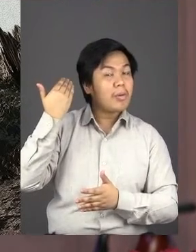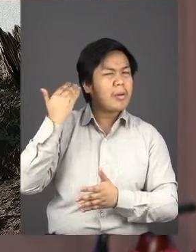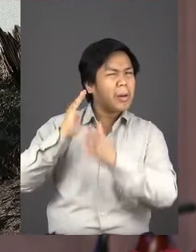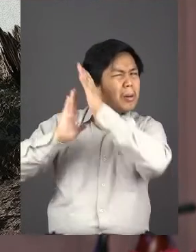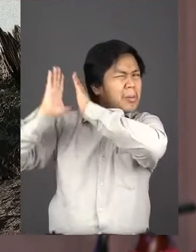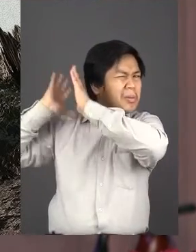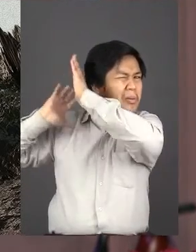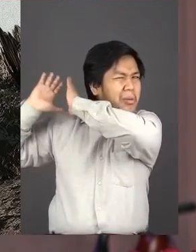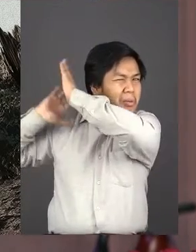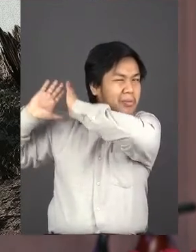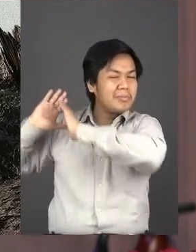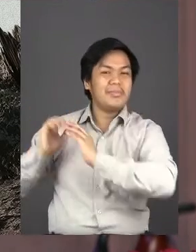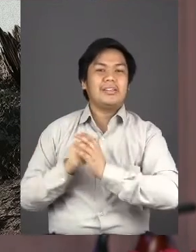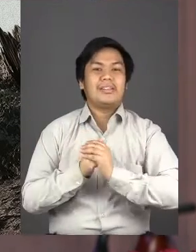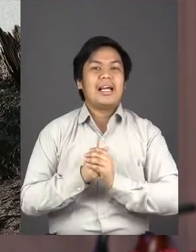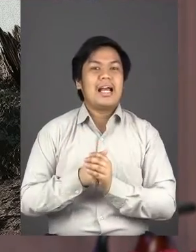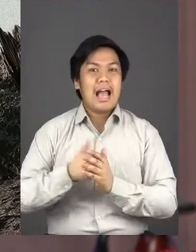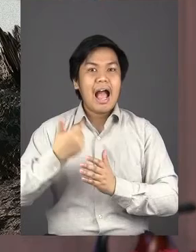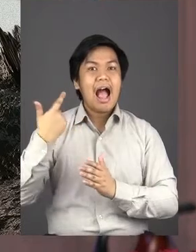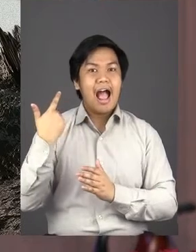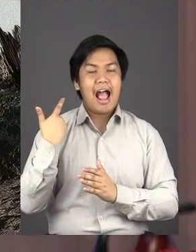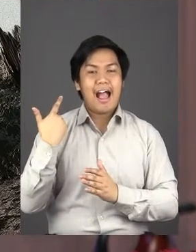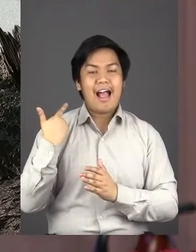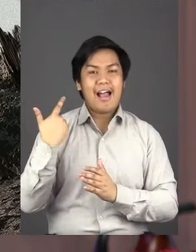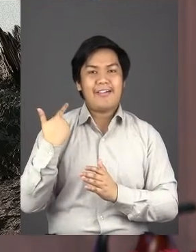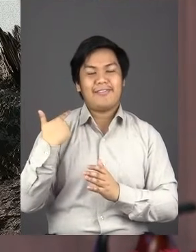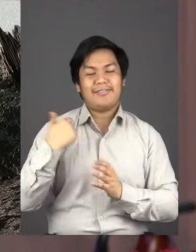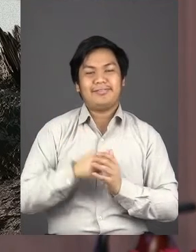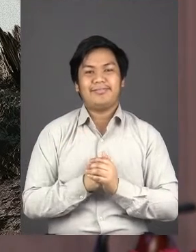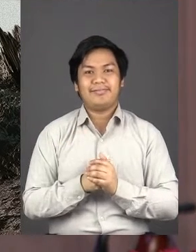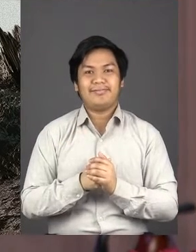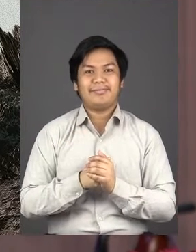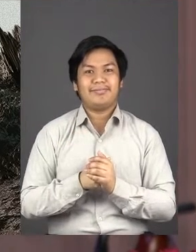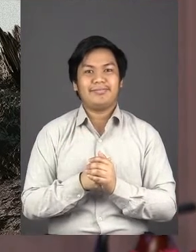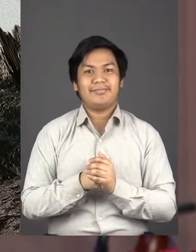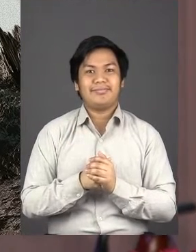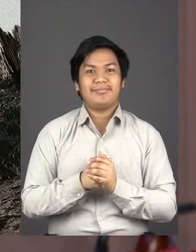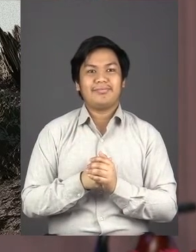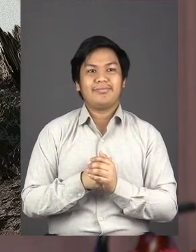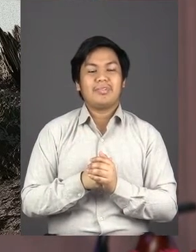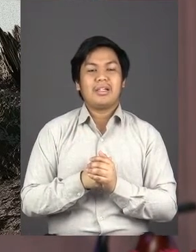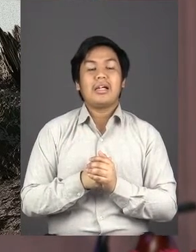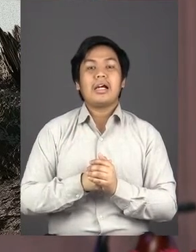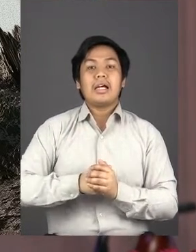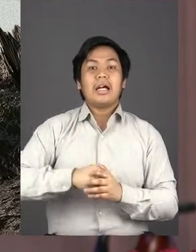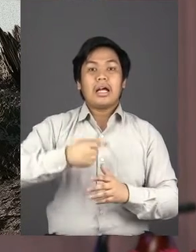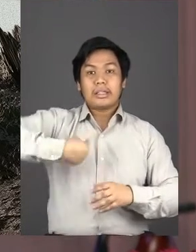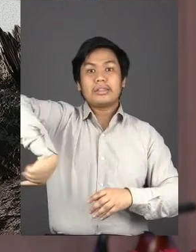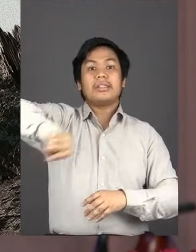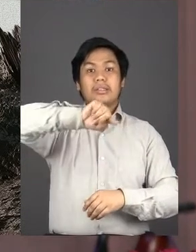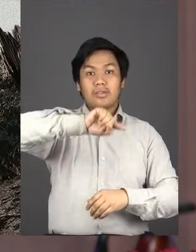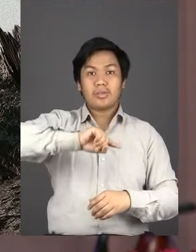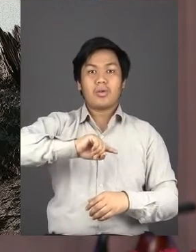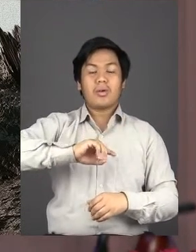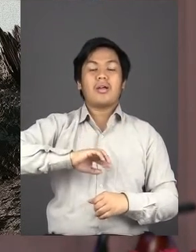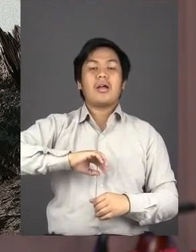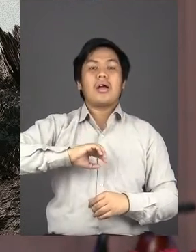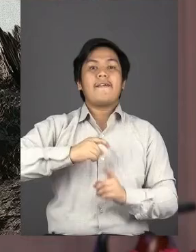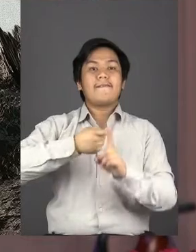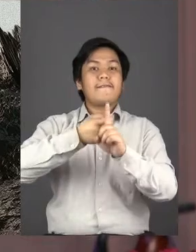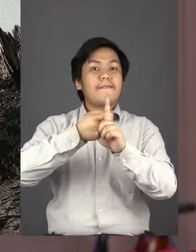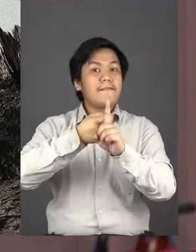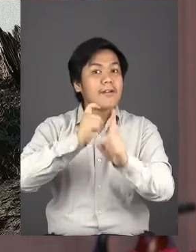Noong araw, ang isang loose translation. At ang pinanggalingan nating lahat